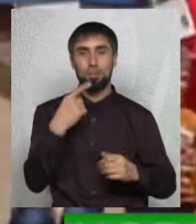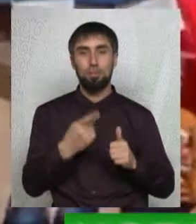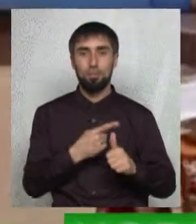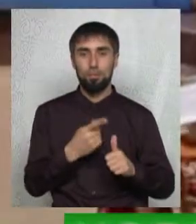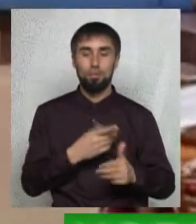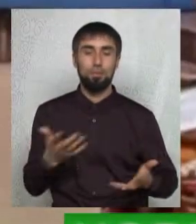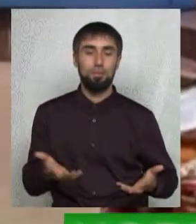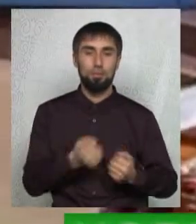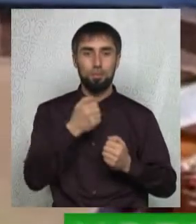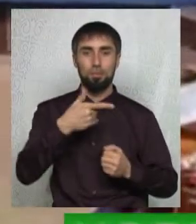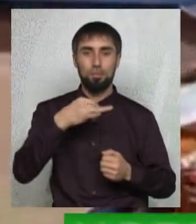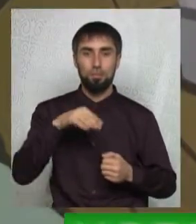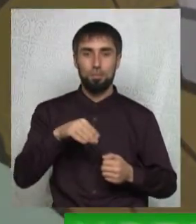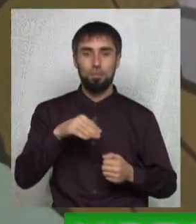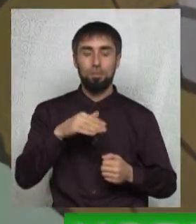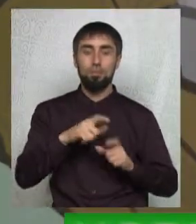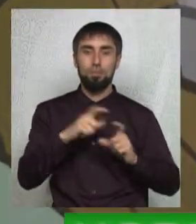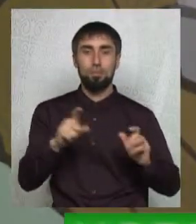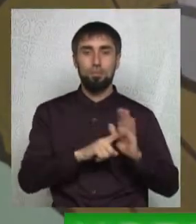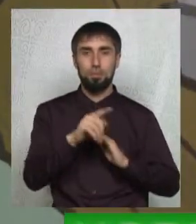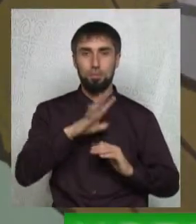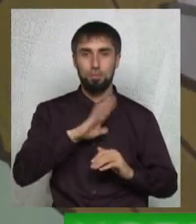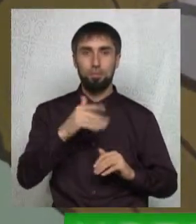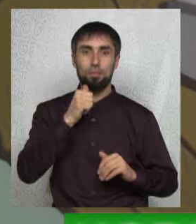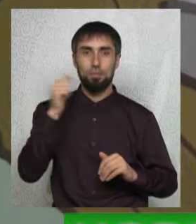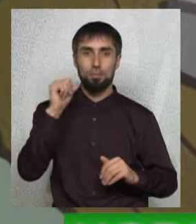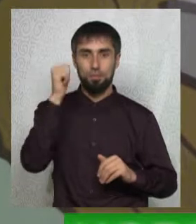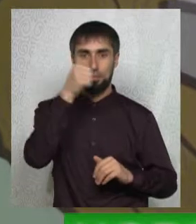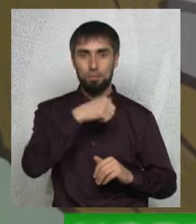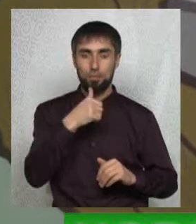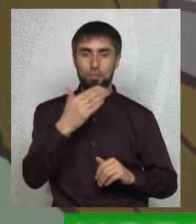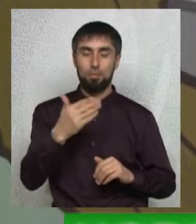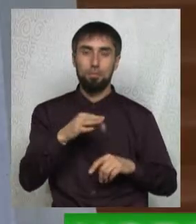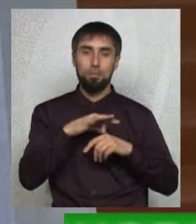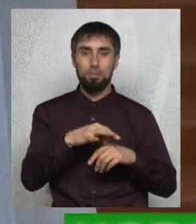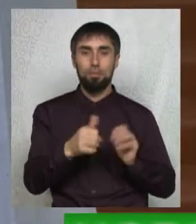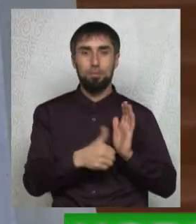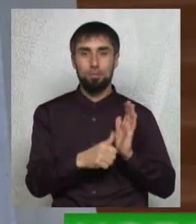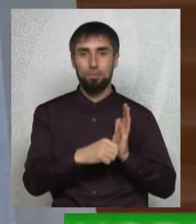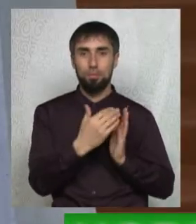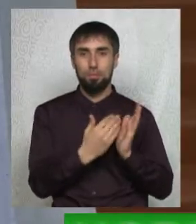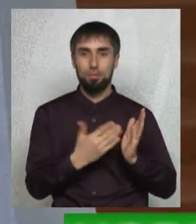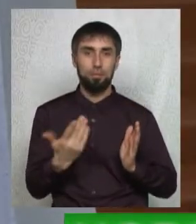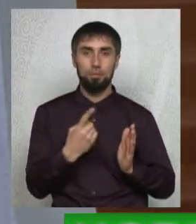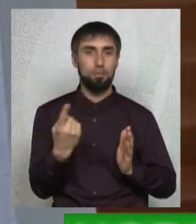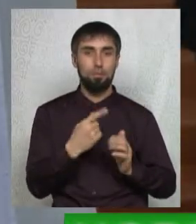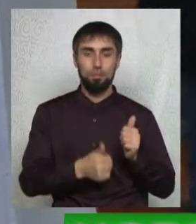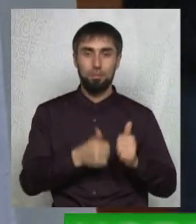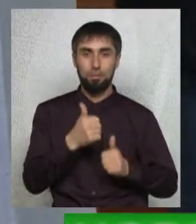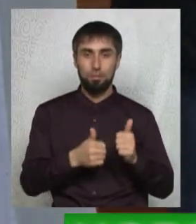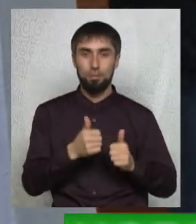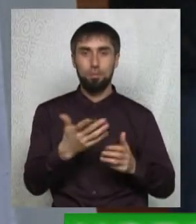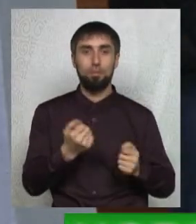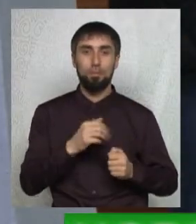названием «Спасти Грута» в школах региона стартовал еще в прошлом году. Он проходит в 6 этапов. Если в первой конкурсной волне